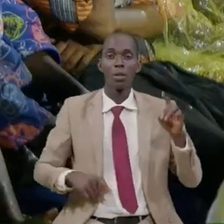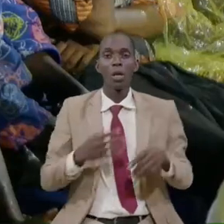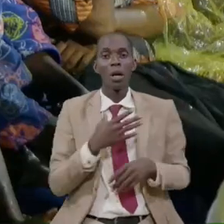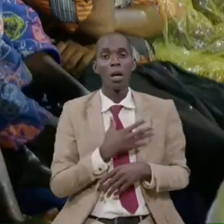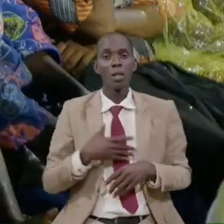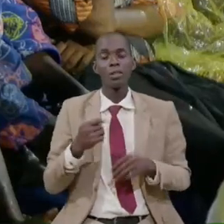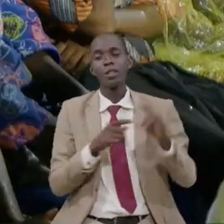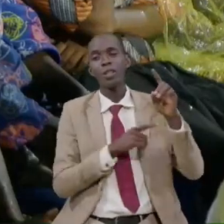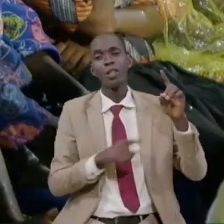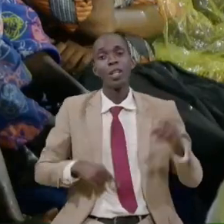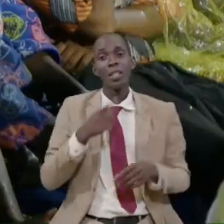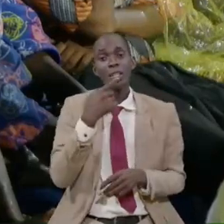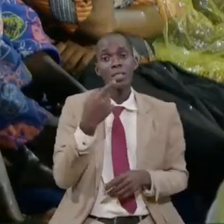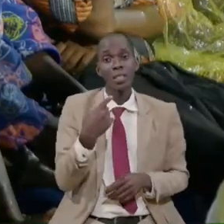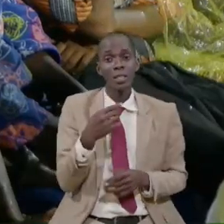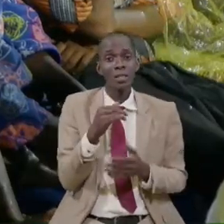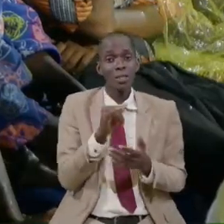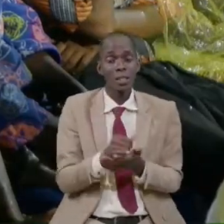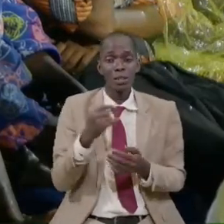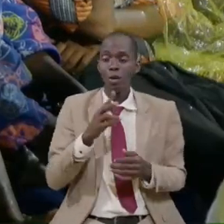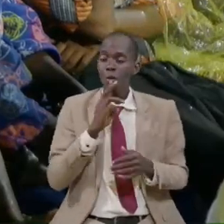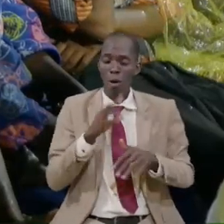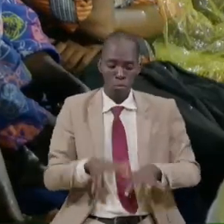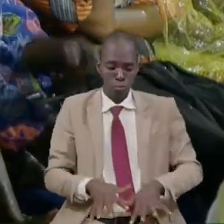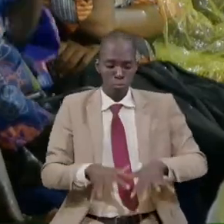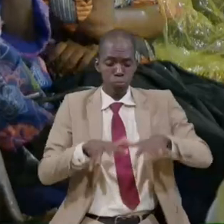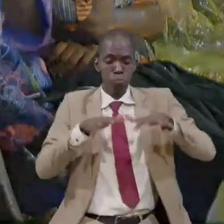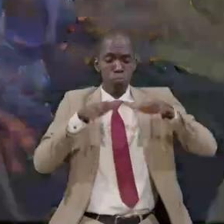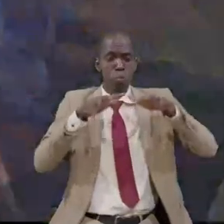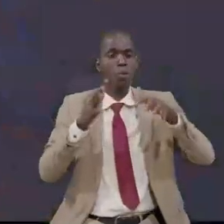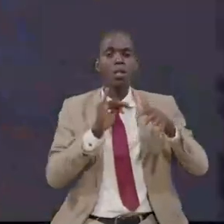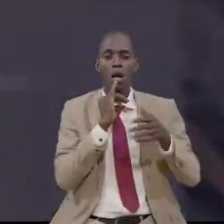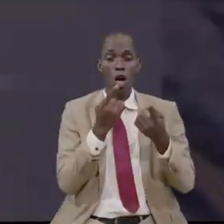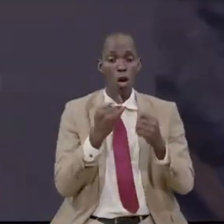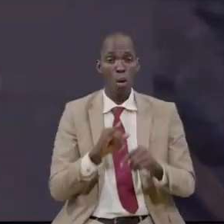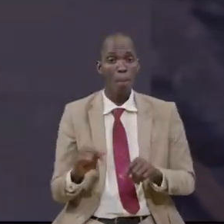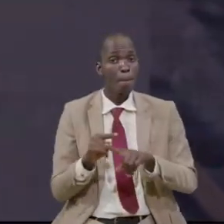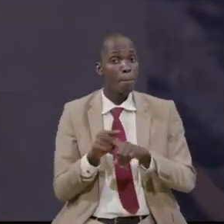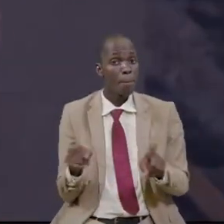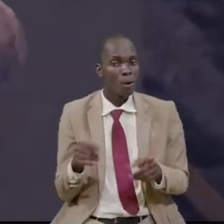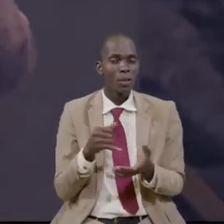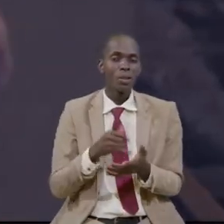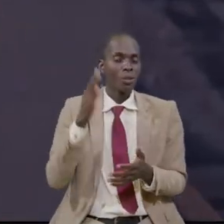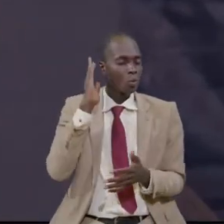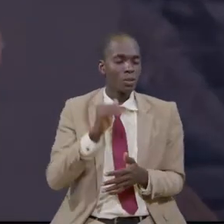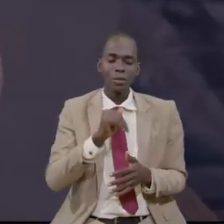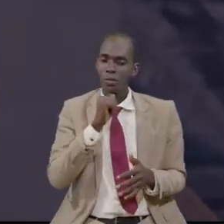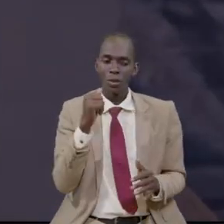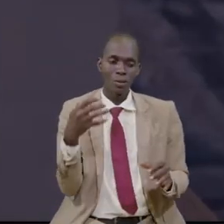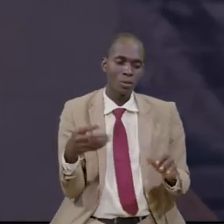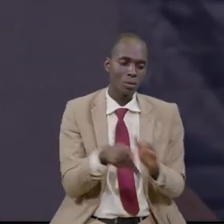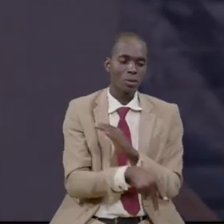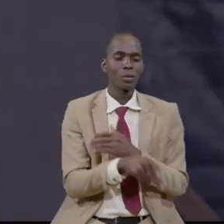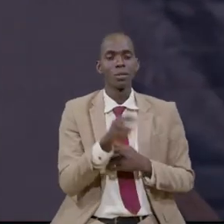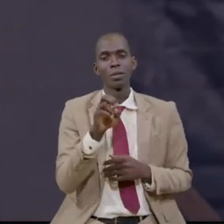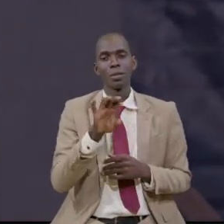dit que le déluge vient. Mais le déluge ne va pas avoir